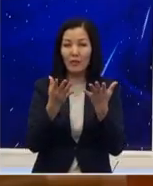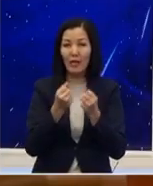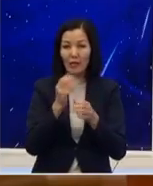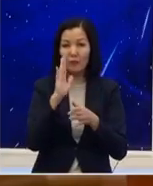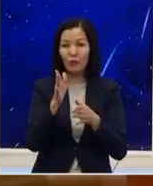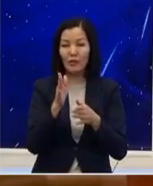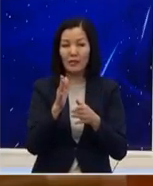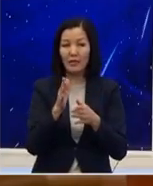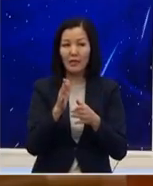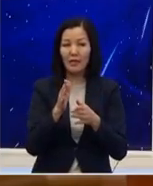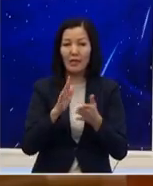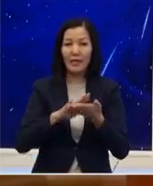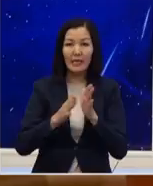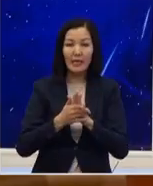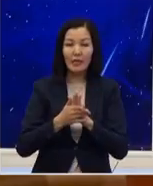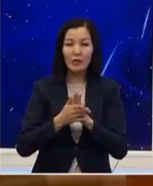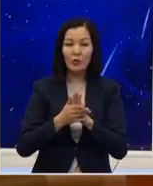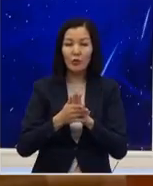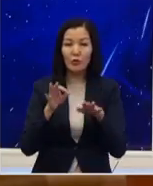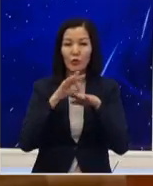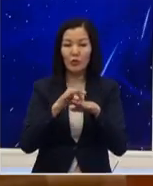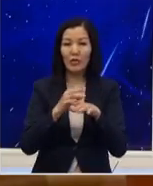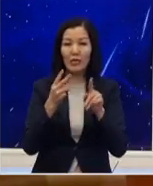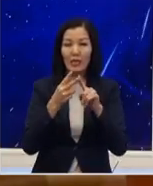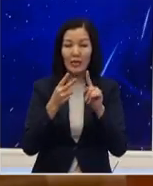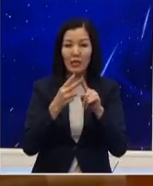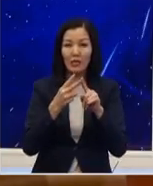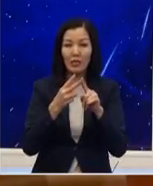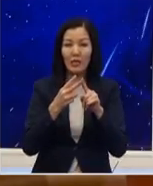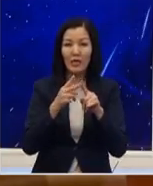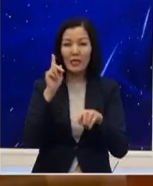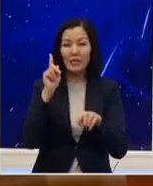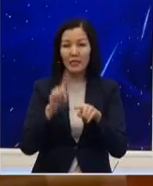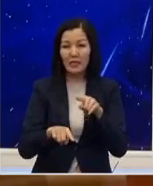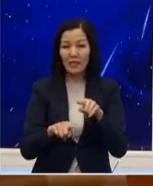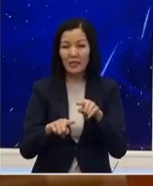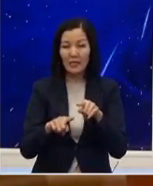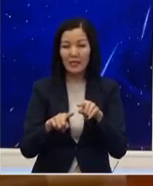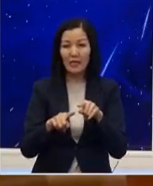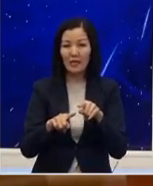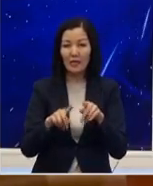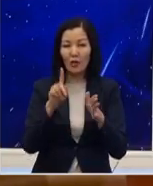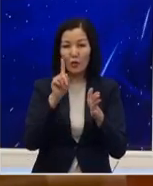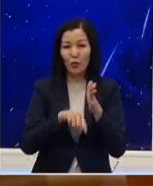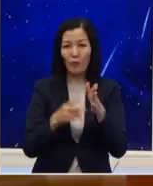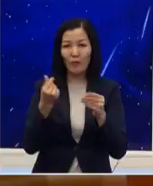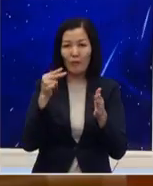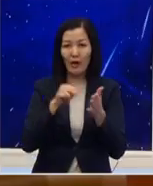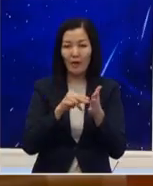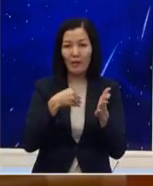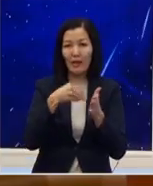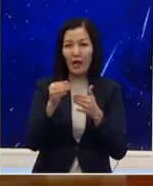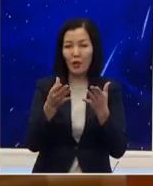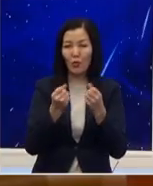біз келіссөз барысында екінші бөлігін қысқа мерзімге, бірақ арзан бағамен, яғни